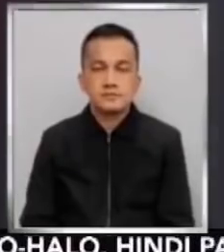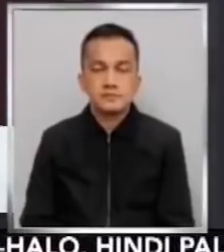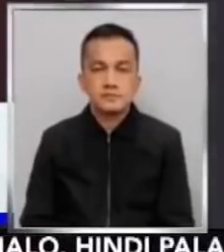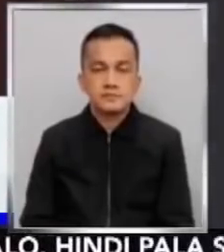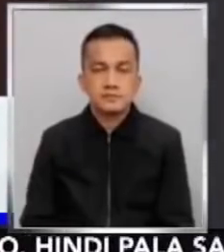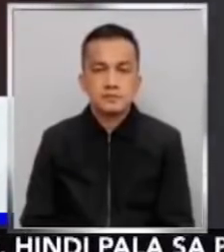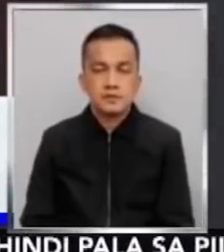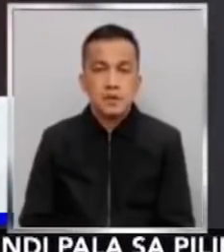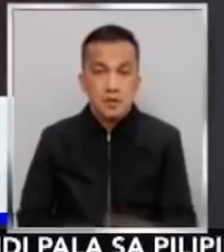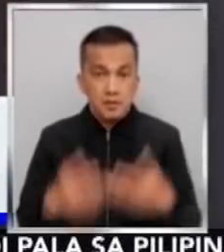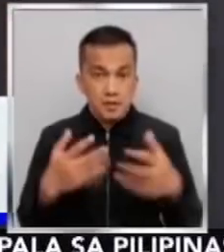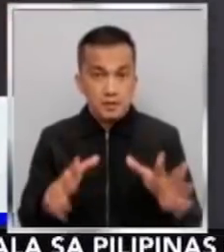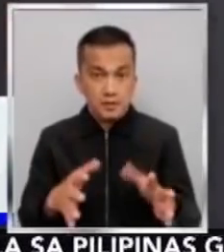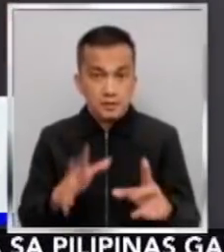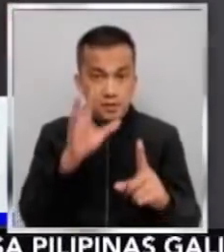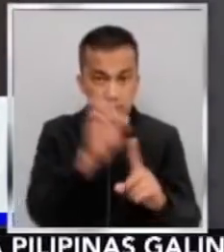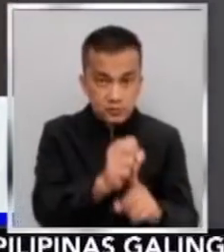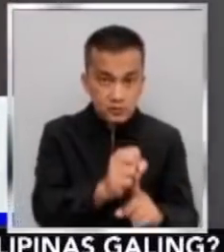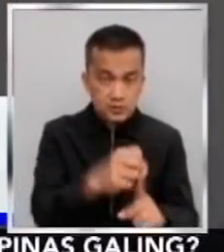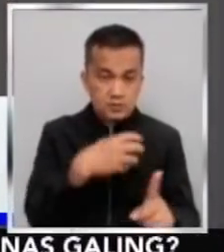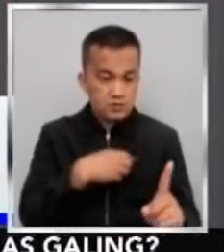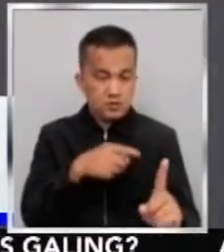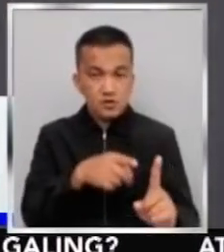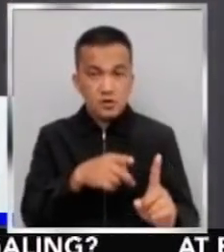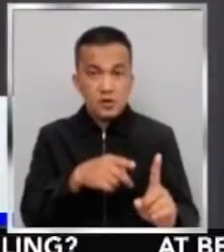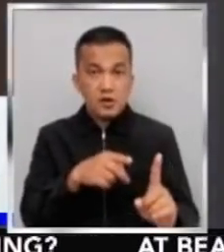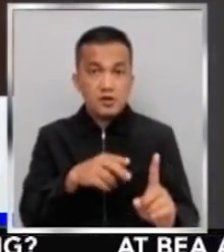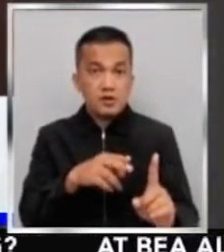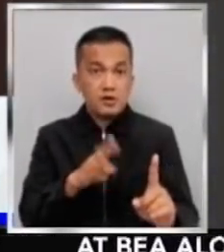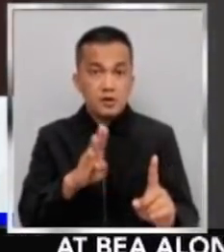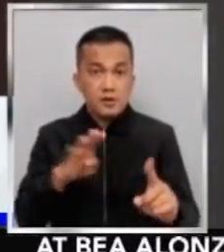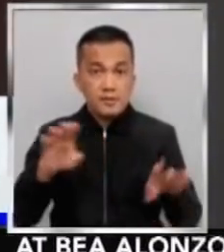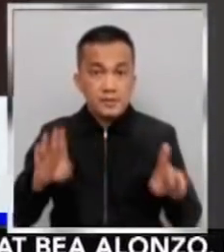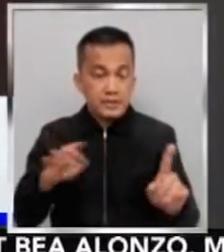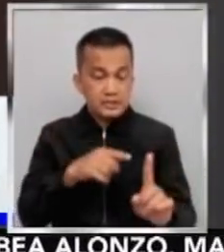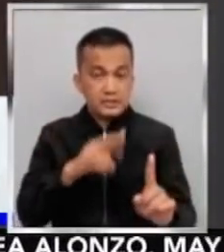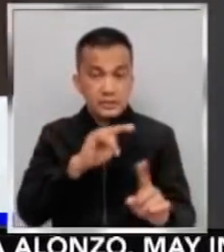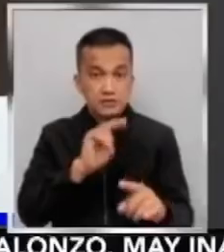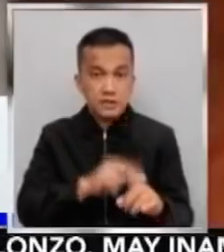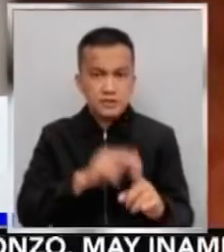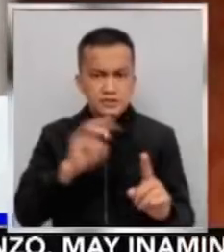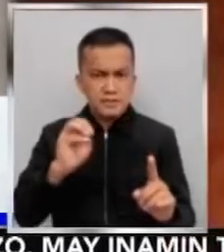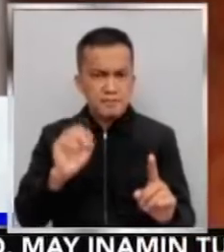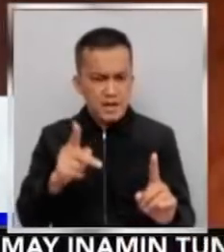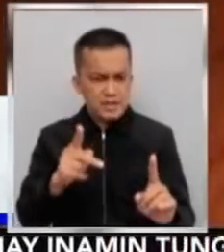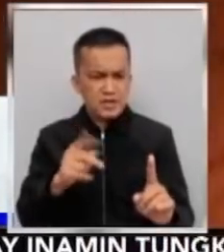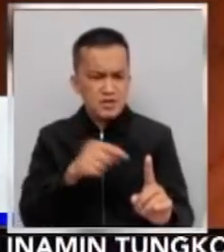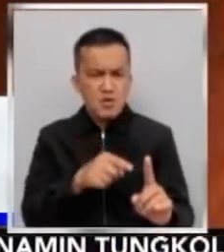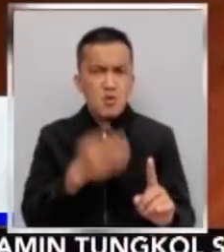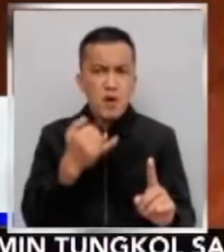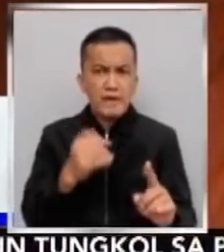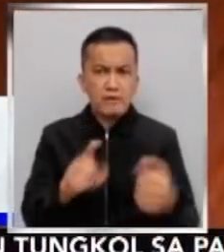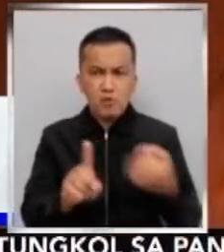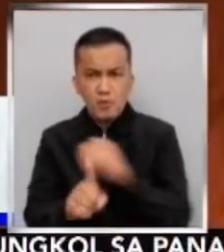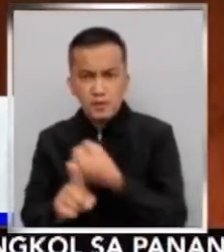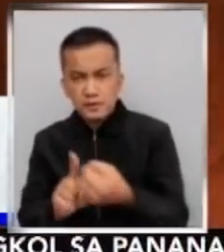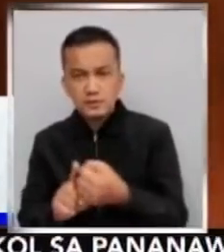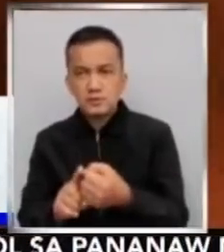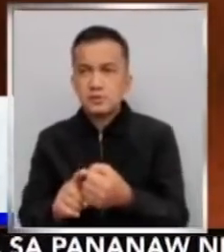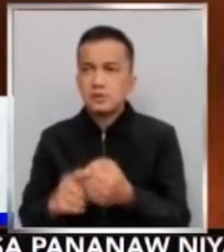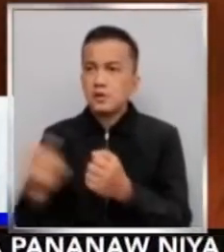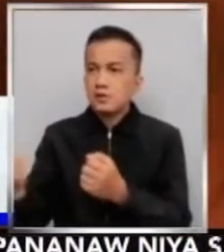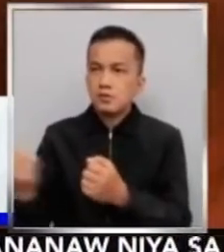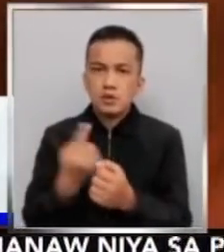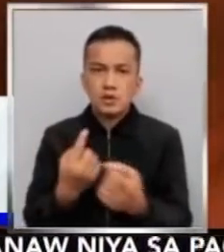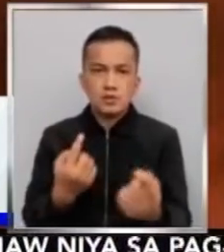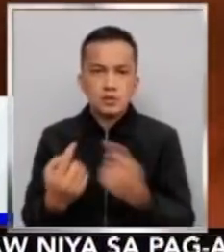Matapos madakip ng pulisya ang British national na si Mark Wall kamakailan dahil sa panggugulpi, lumitaw ang iba pang insidente ng